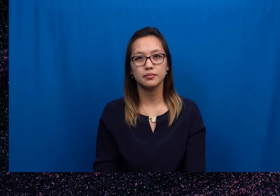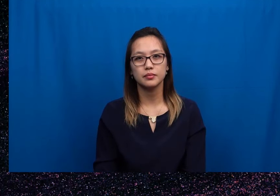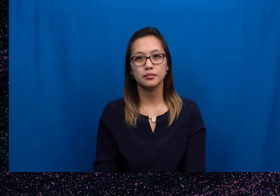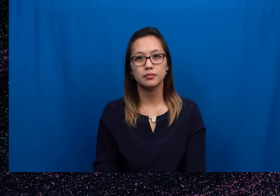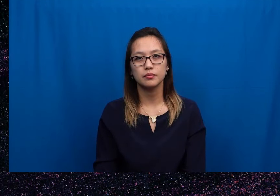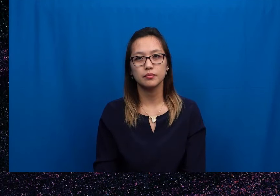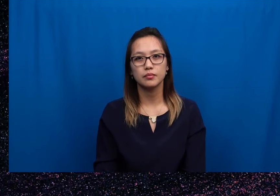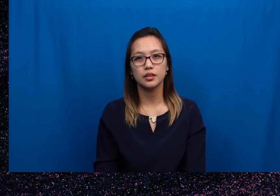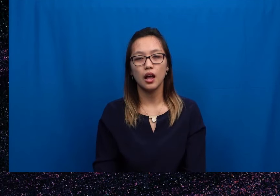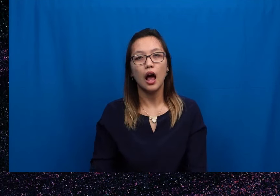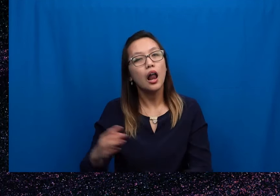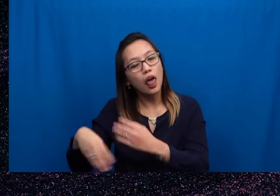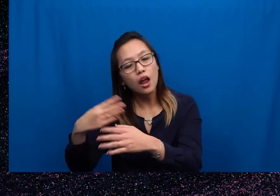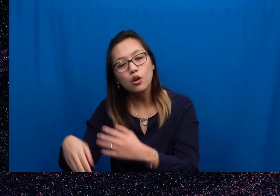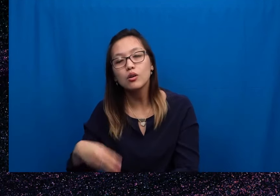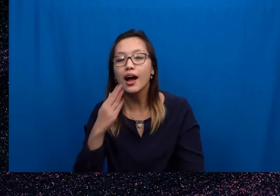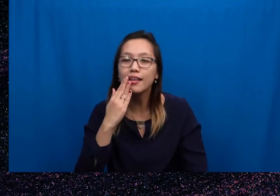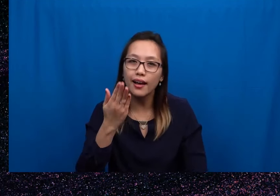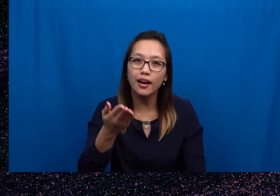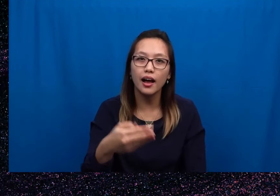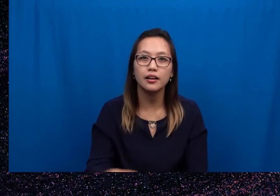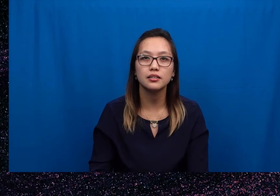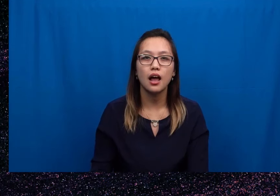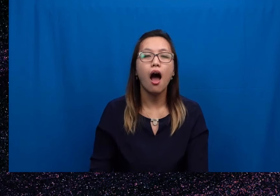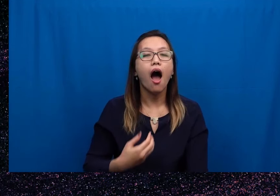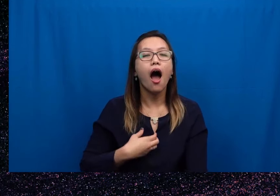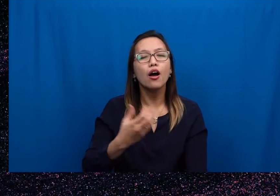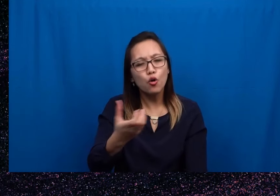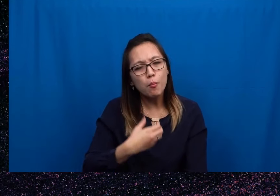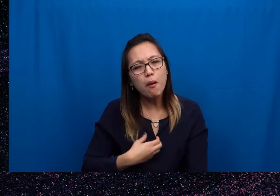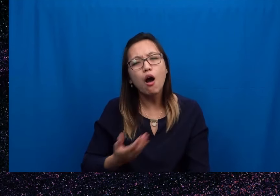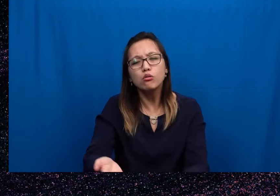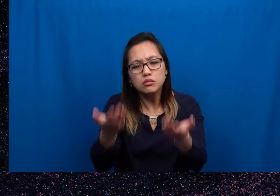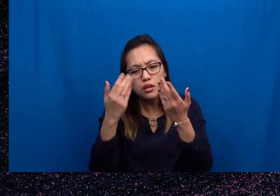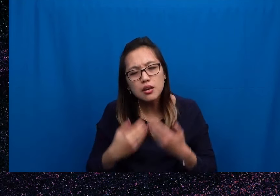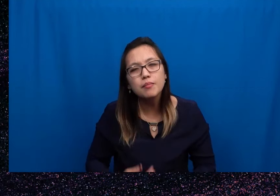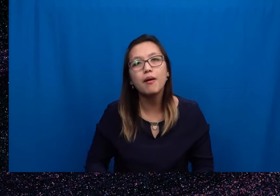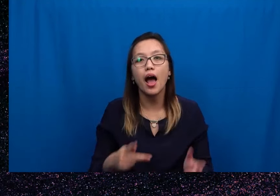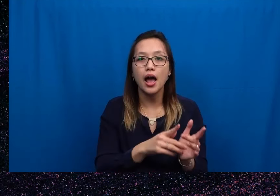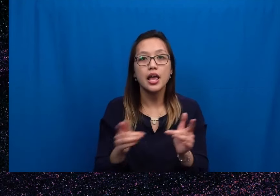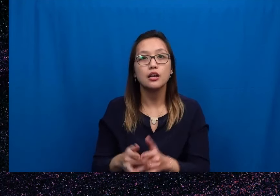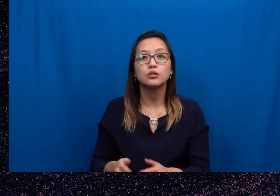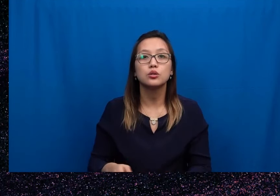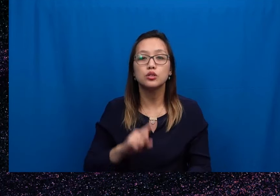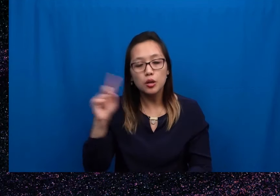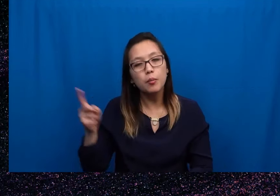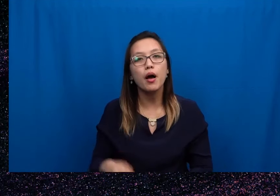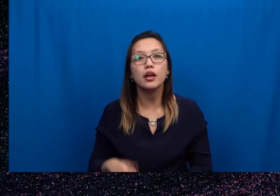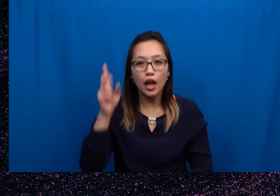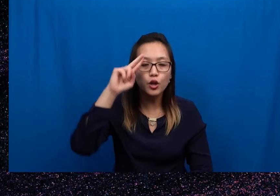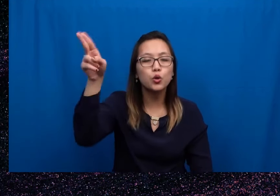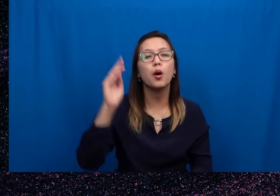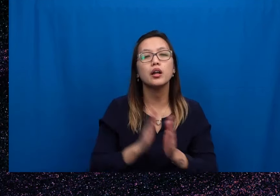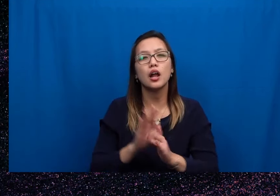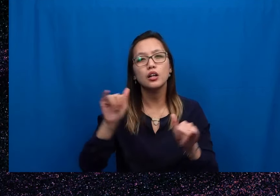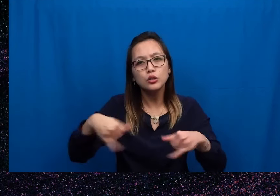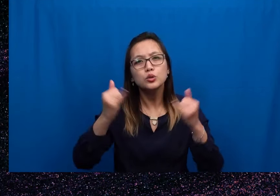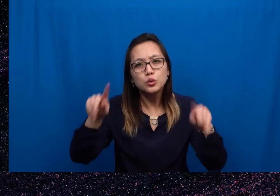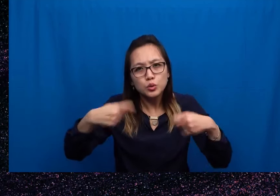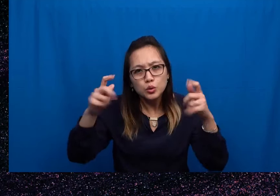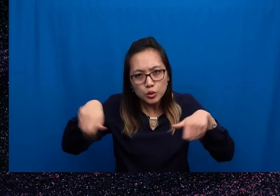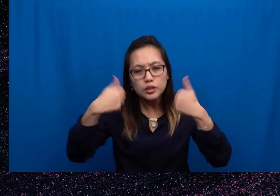Dan kemudian katakanlah, aku terima Yesus sebagai Tuhan dan Juru Selamat pribadiku.